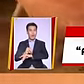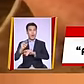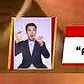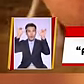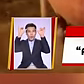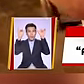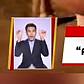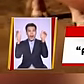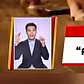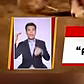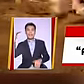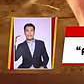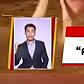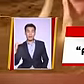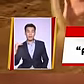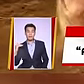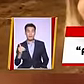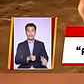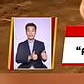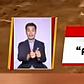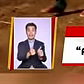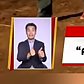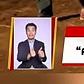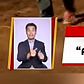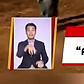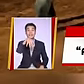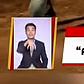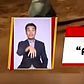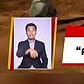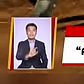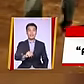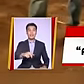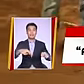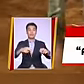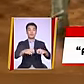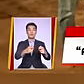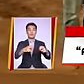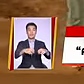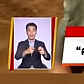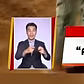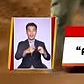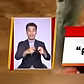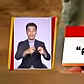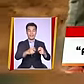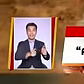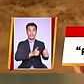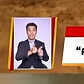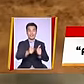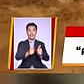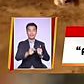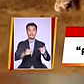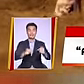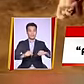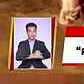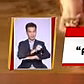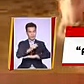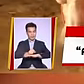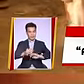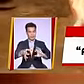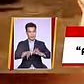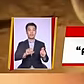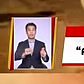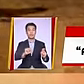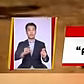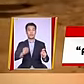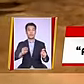านมหกรรมประกวดโคกระบือที่เมืองสนมเมืองดอกจานนะครั้งที่1นะที่สนามกีฬาโรงเรียนบ้านทับไ